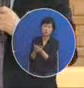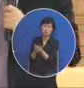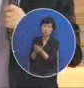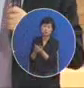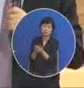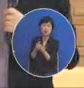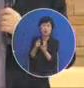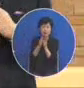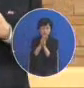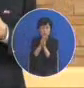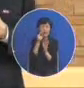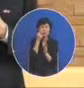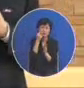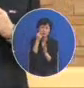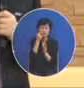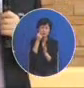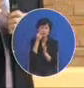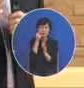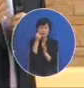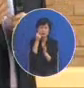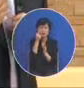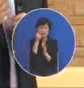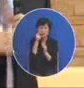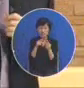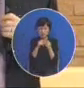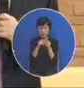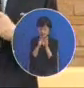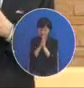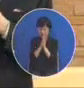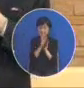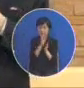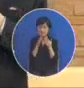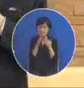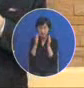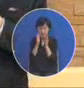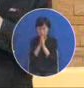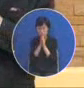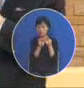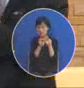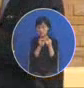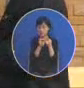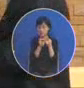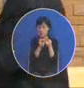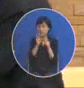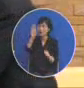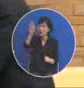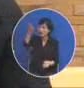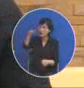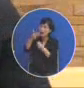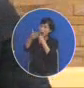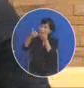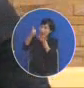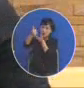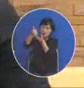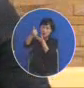세 번째입니다. Third. 실제로 기도하시라니까요. Really pray about this. 하나님 우리에게